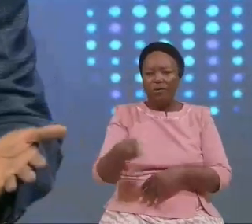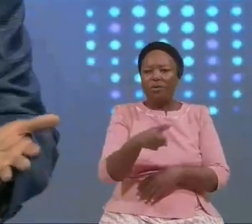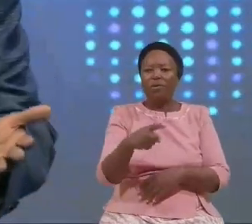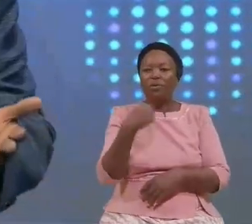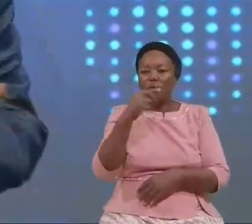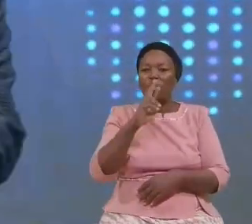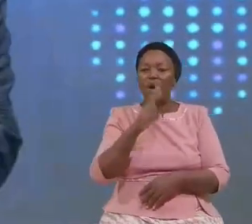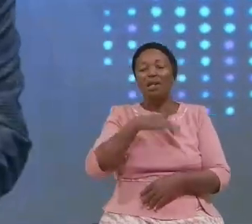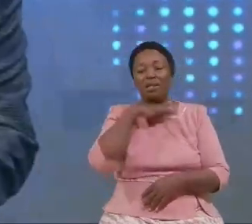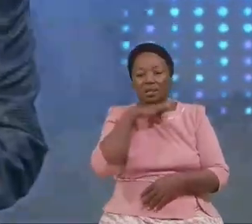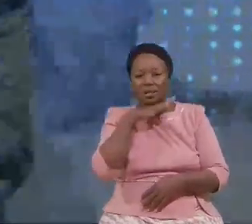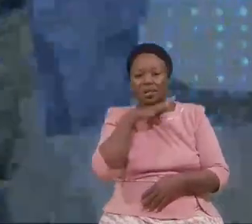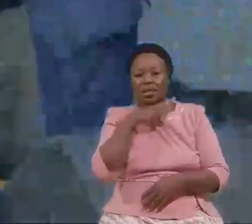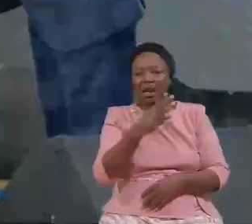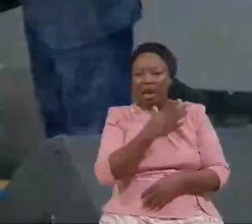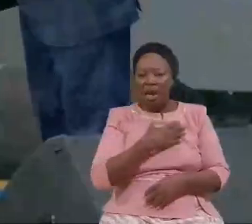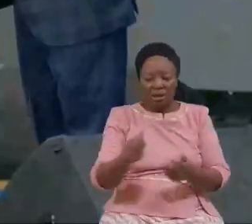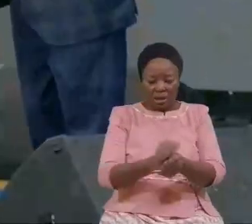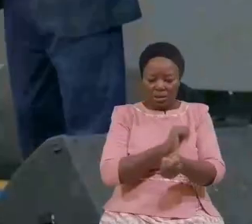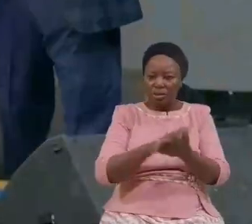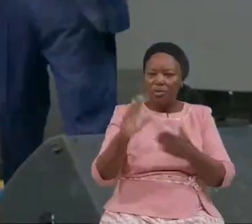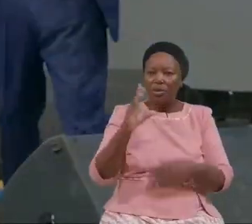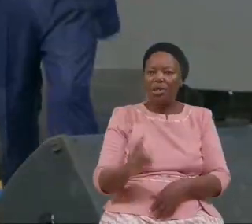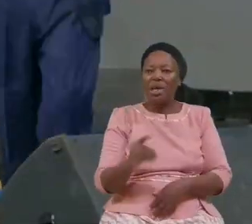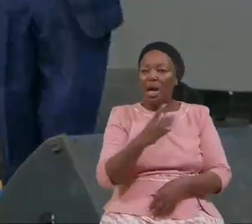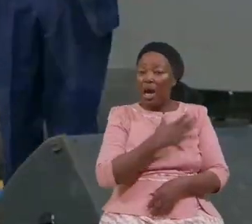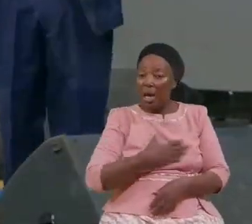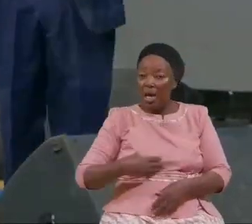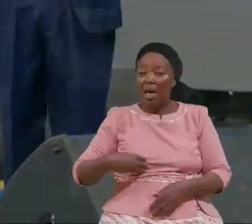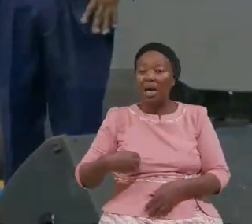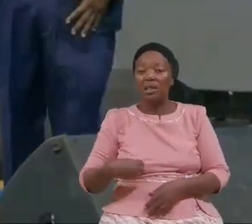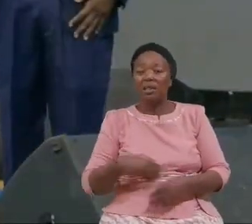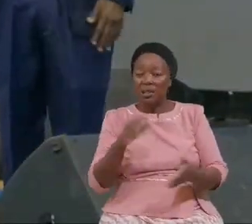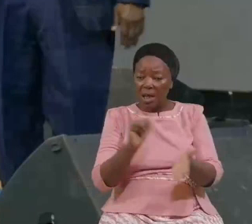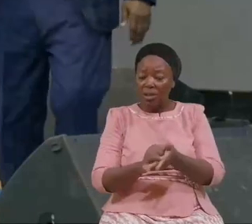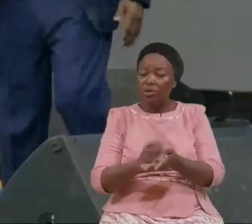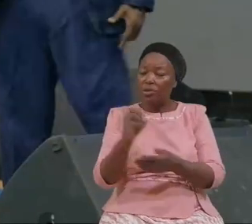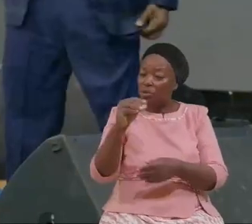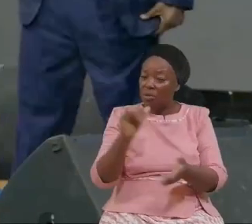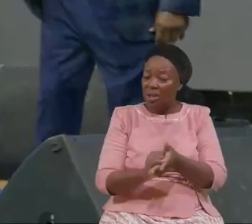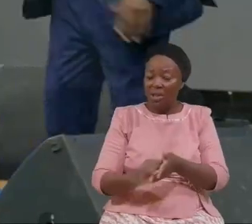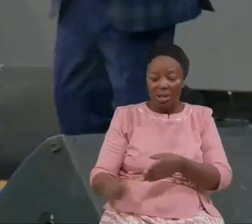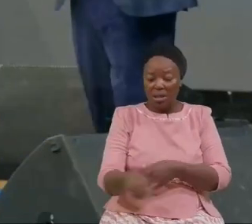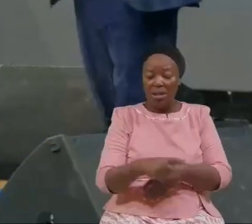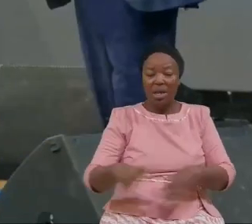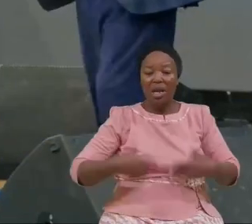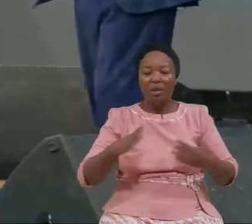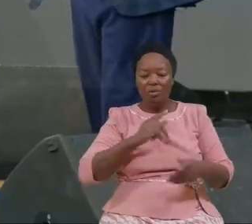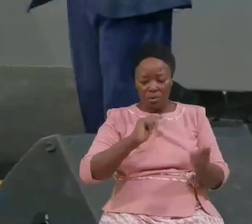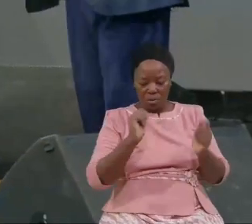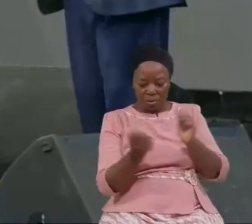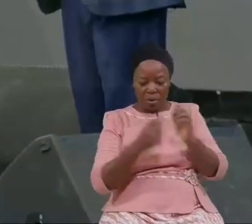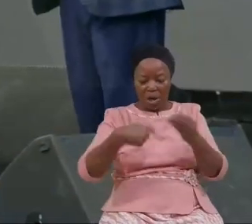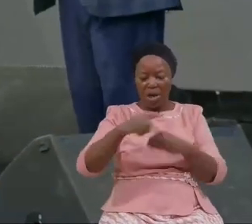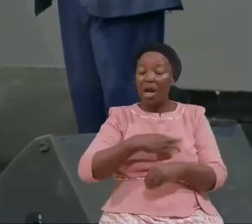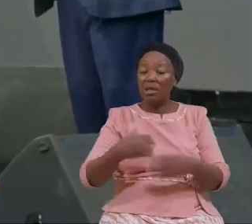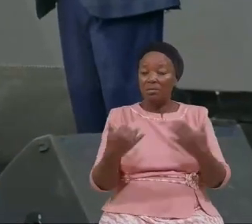qui sont souillés et détruits pour que leur vie soit transformé